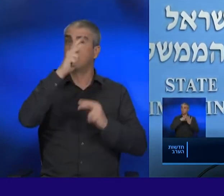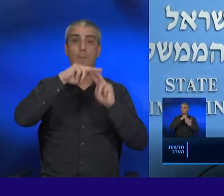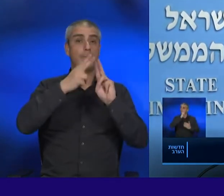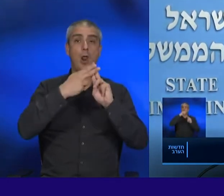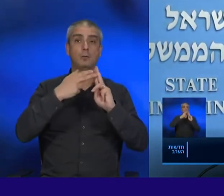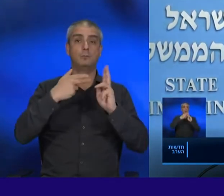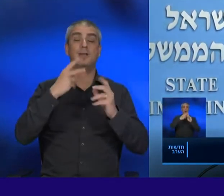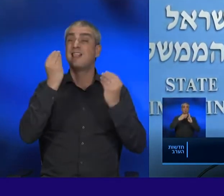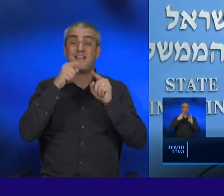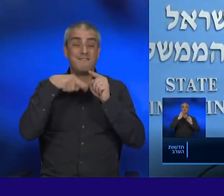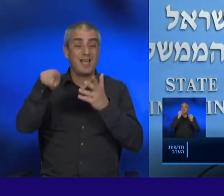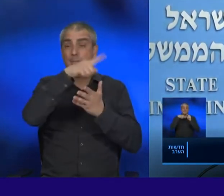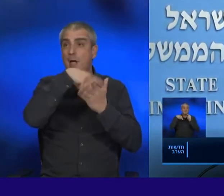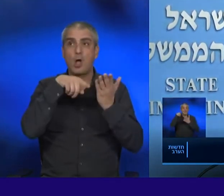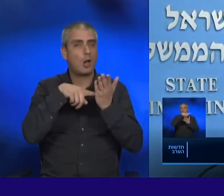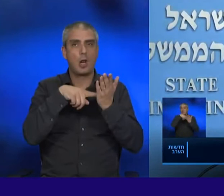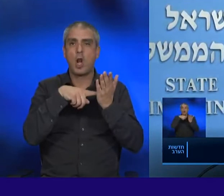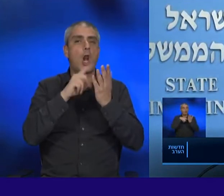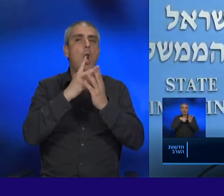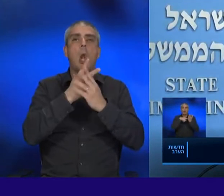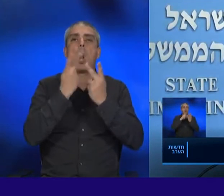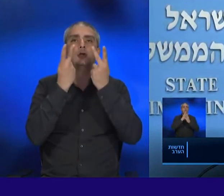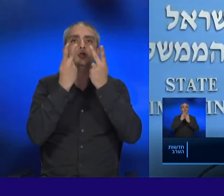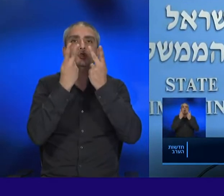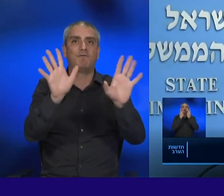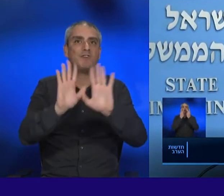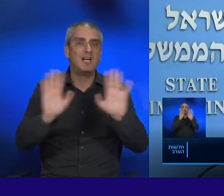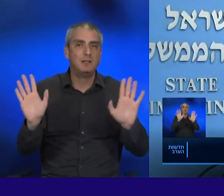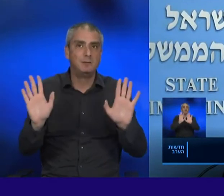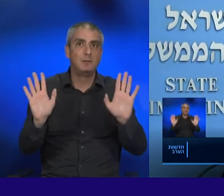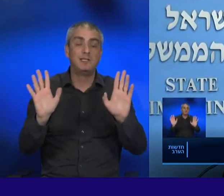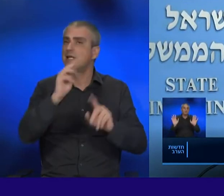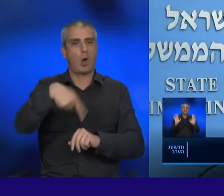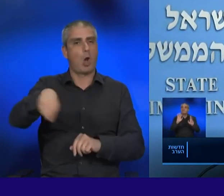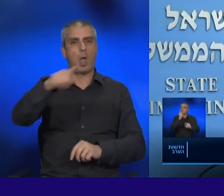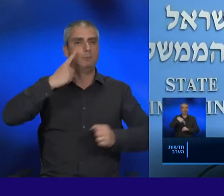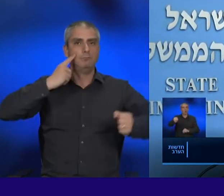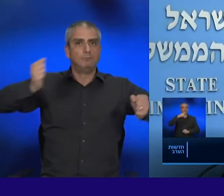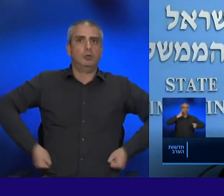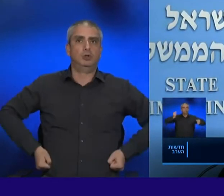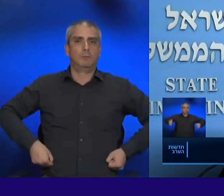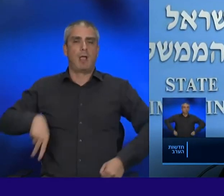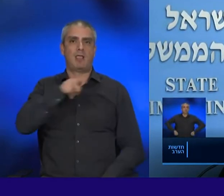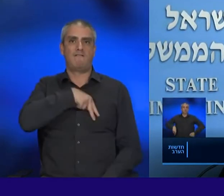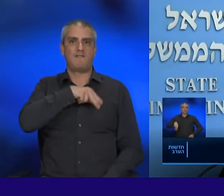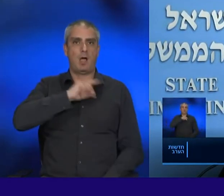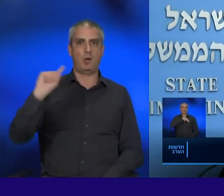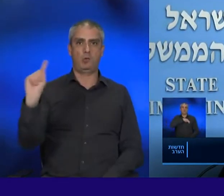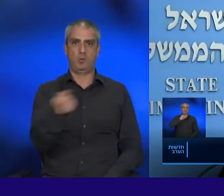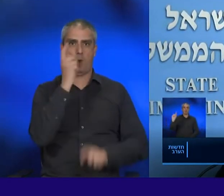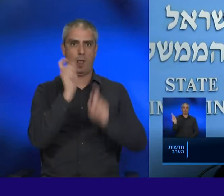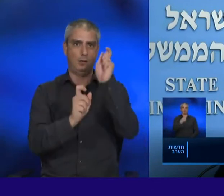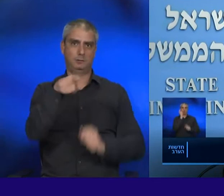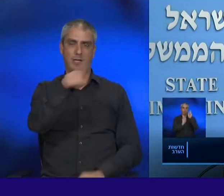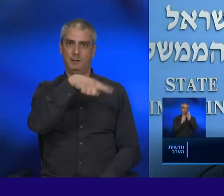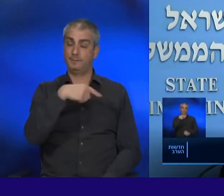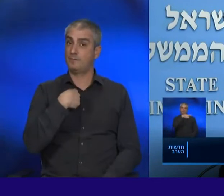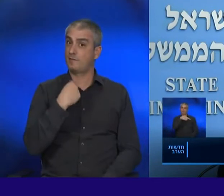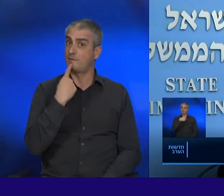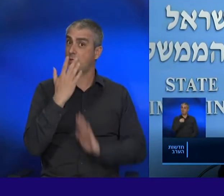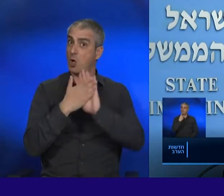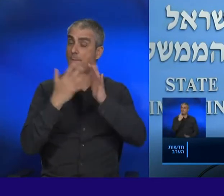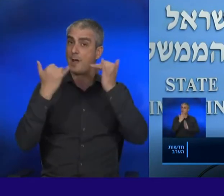כל הצעדים האלה לא יעזרו כהוא זה אם לא תהיה משמעת ואחריות מצדכם. אני אומר